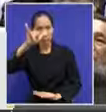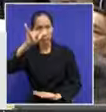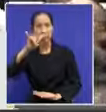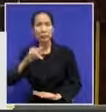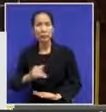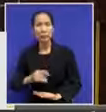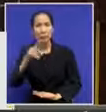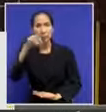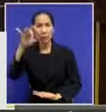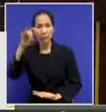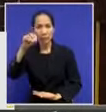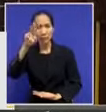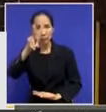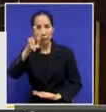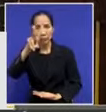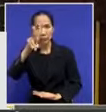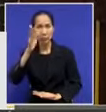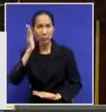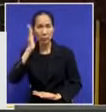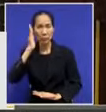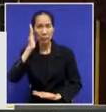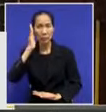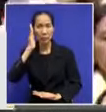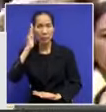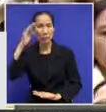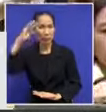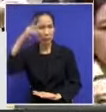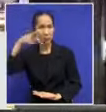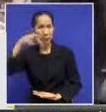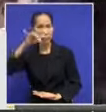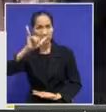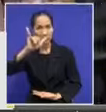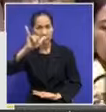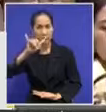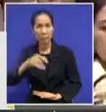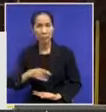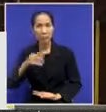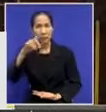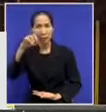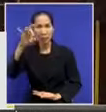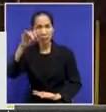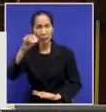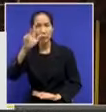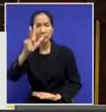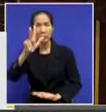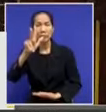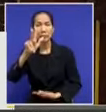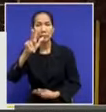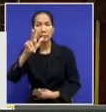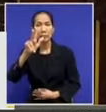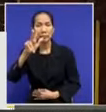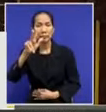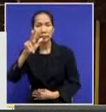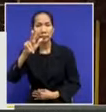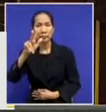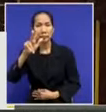ครับ 182นายดลเหตกูล พลเอกประยุทธ์จันทร์โอชาครับ 183นางดวลพ